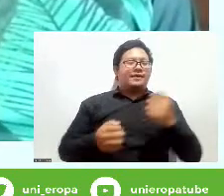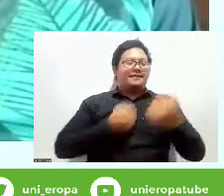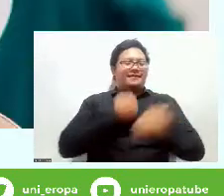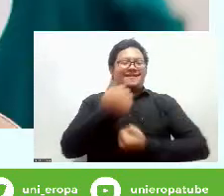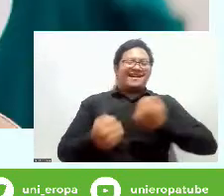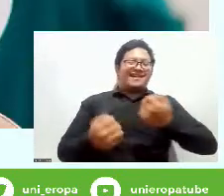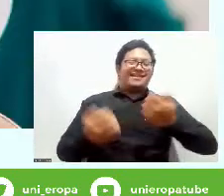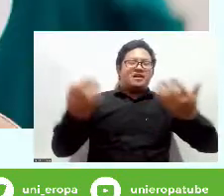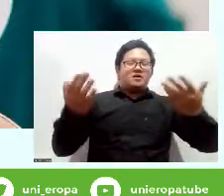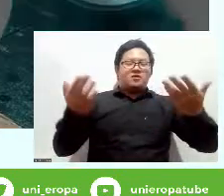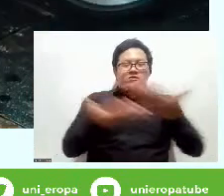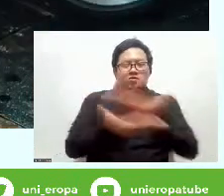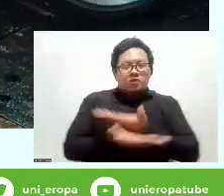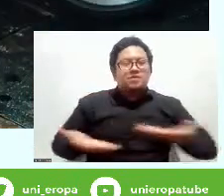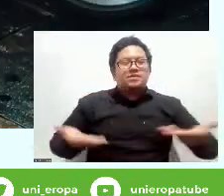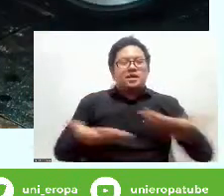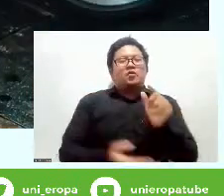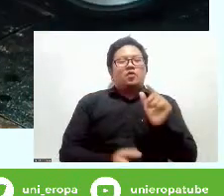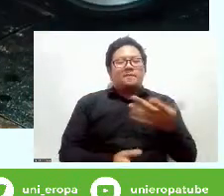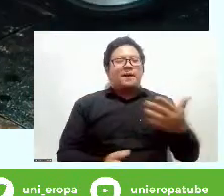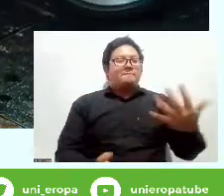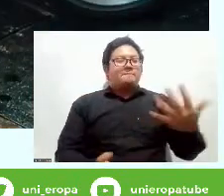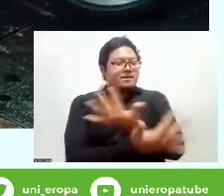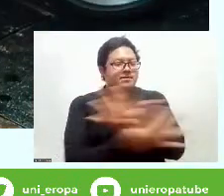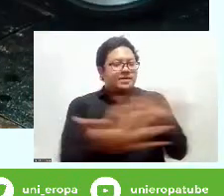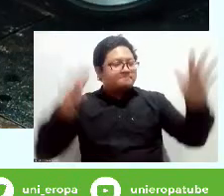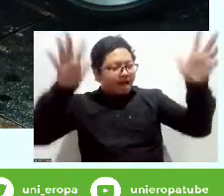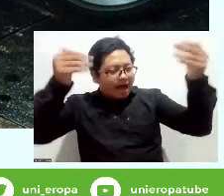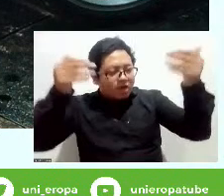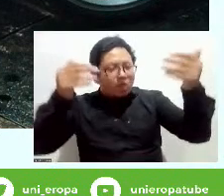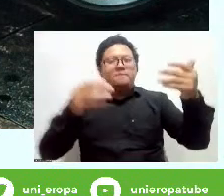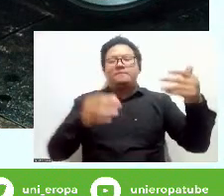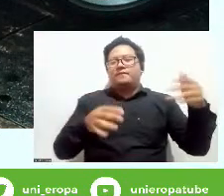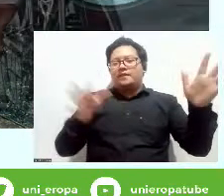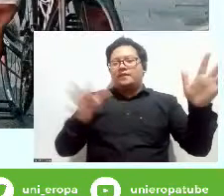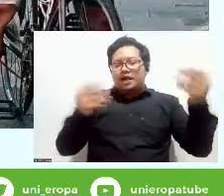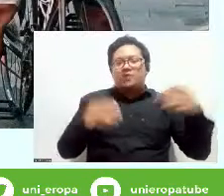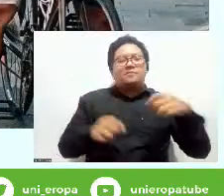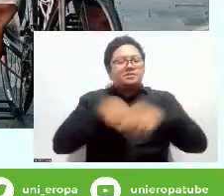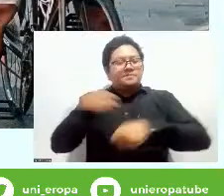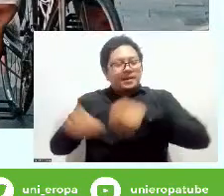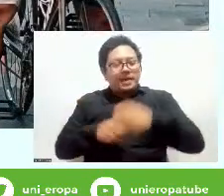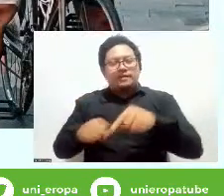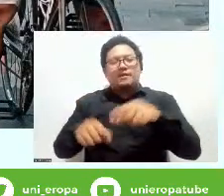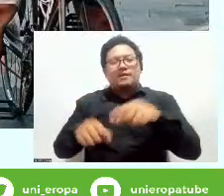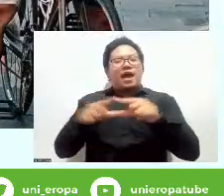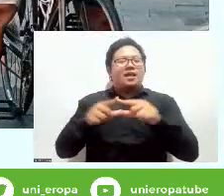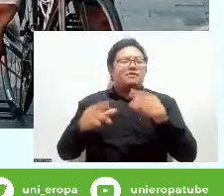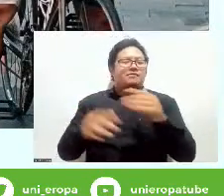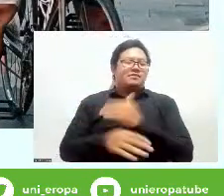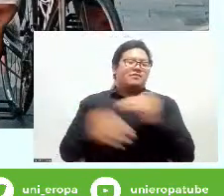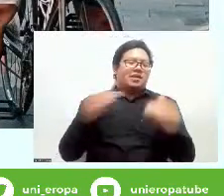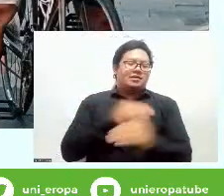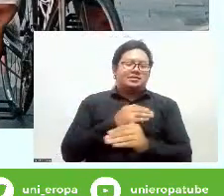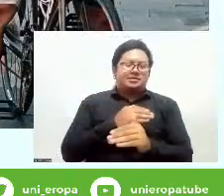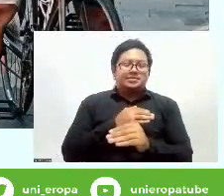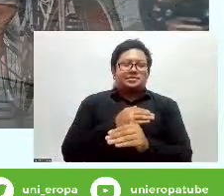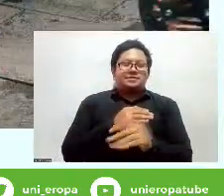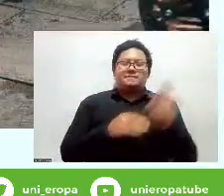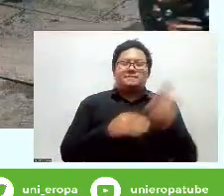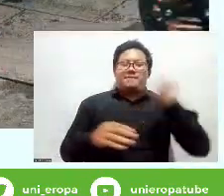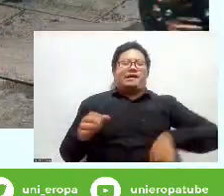masyarakat luas menjadikan sepeda sebagai alat transportasi mengurangi ketergantungan akan penggunaan kendaraan bermotor pribadi